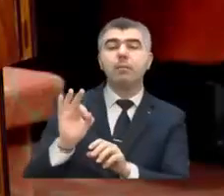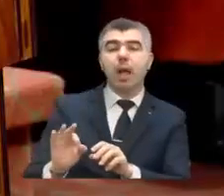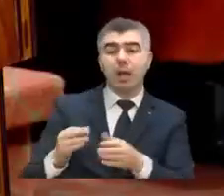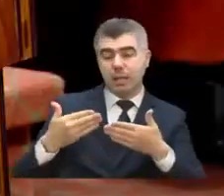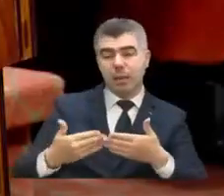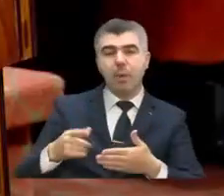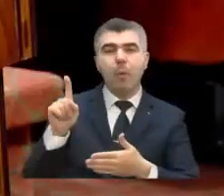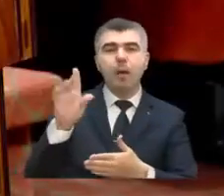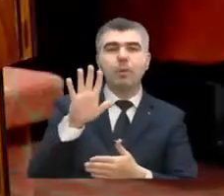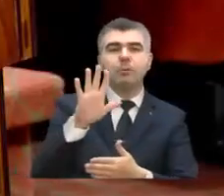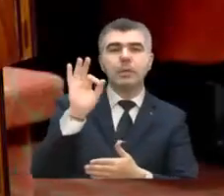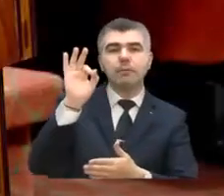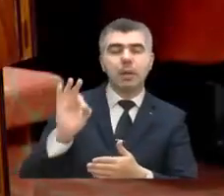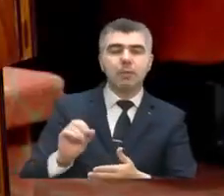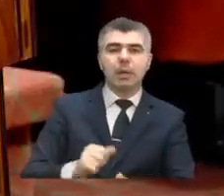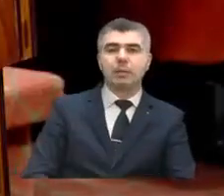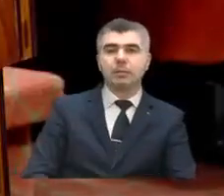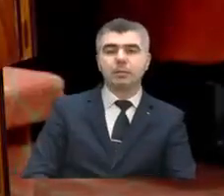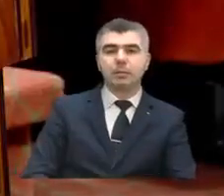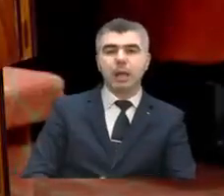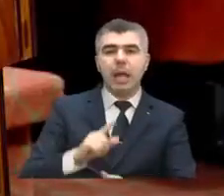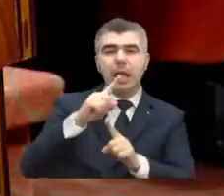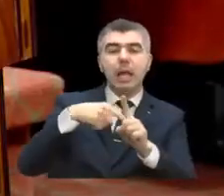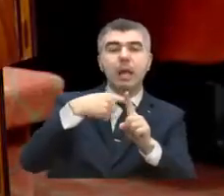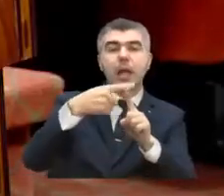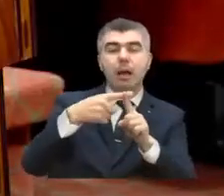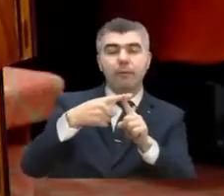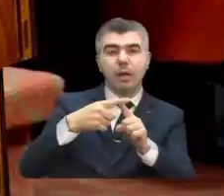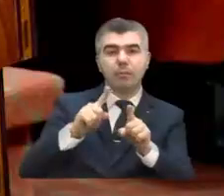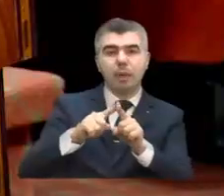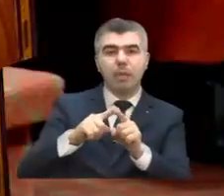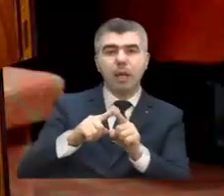51 حاليا، بالإضافة إلى خلق 10